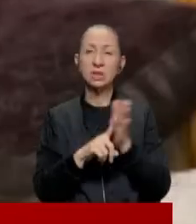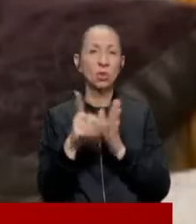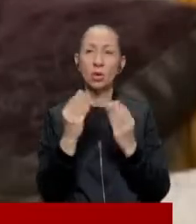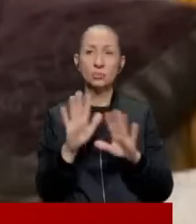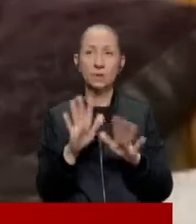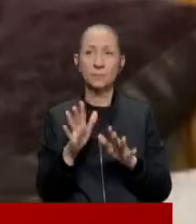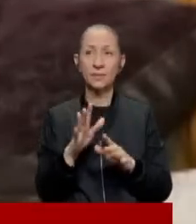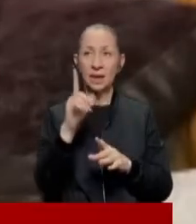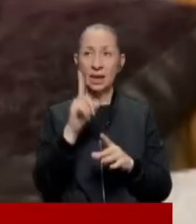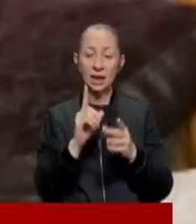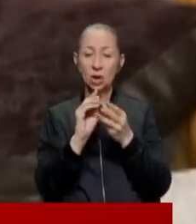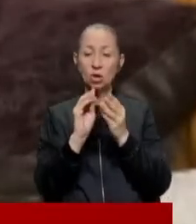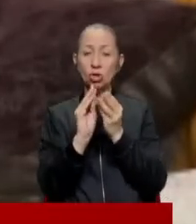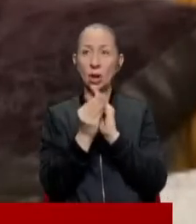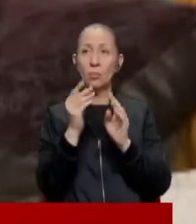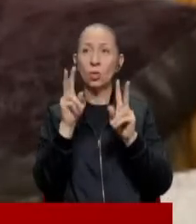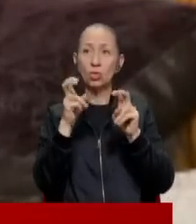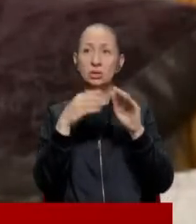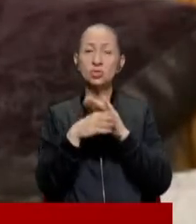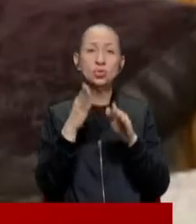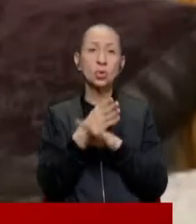sadece ilk dönem konularından